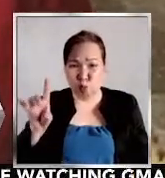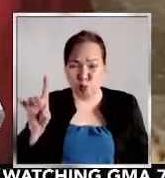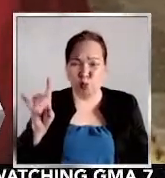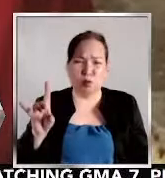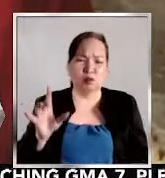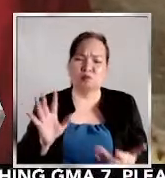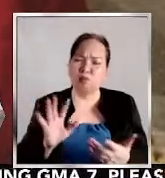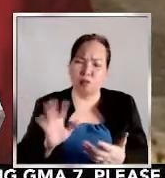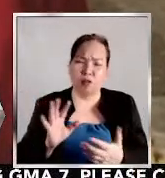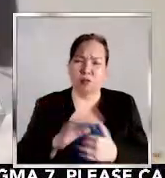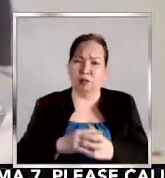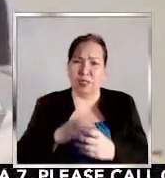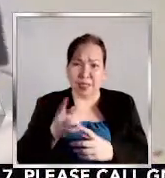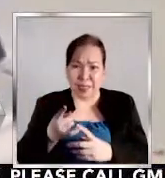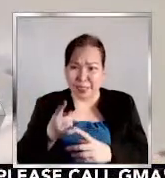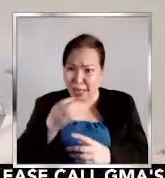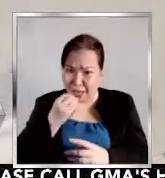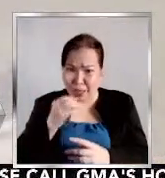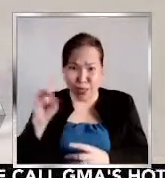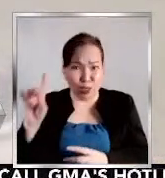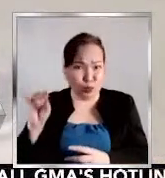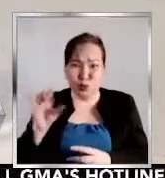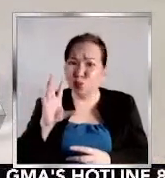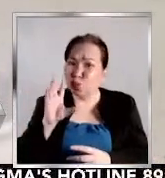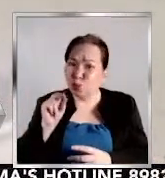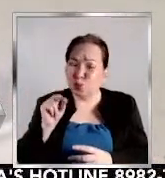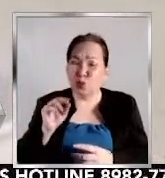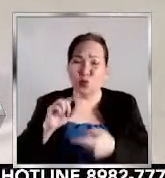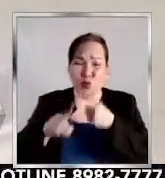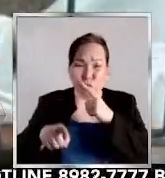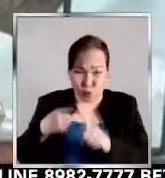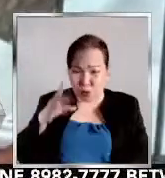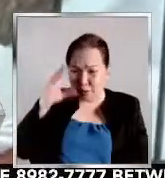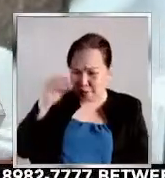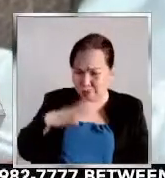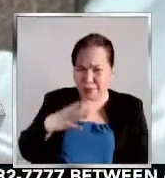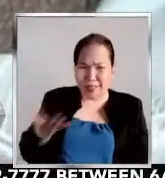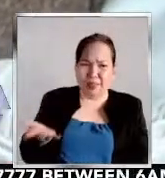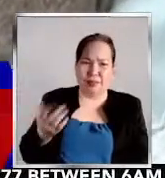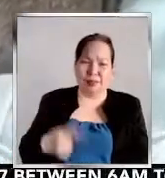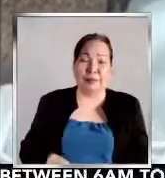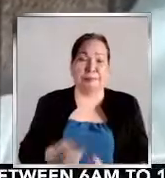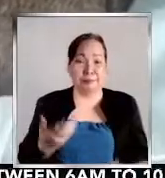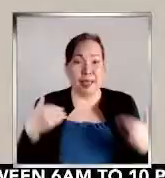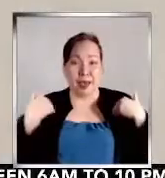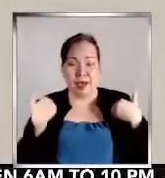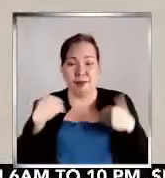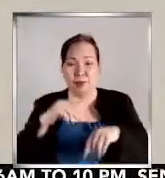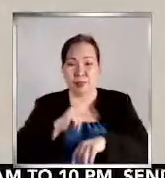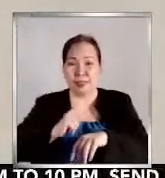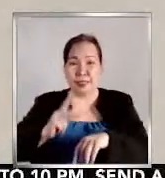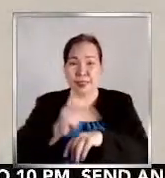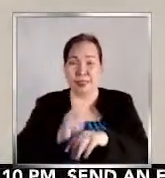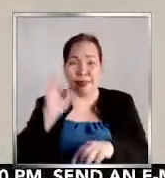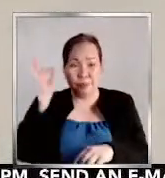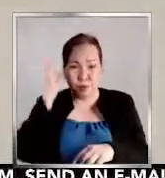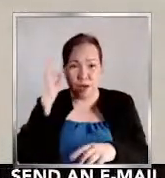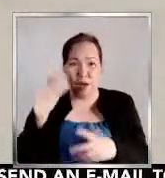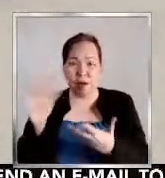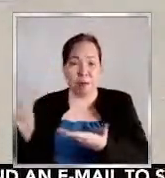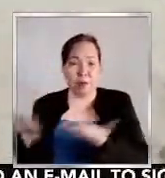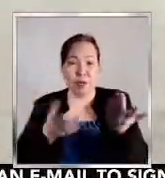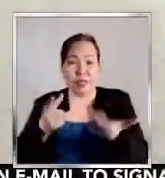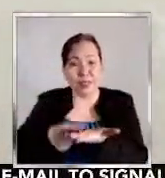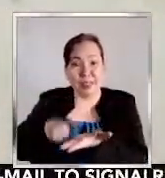ating kaibigan. Nakatakdang dalhin ang Animal Kingdom Foundation sa Tarlac ang mga nasagip na aso para alagaan.